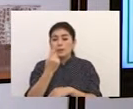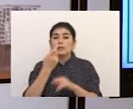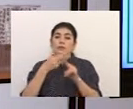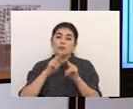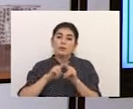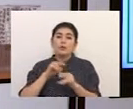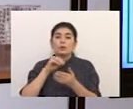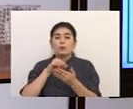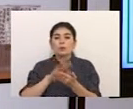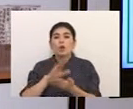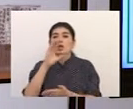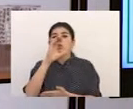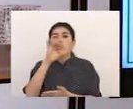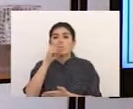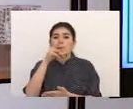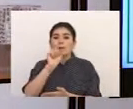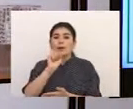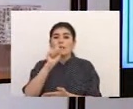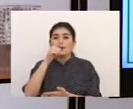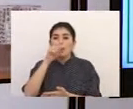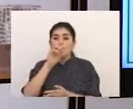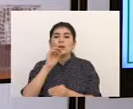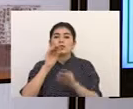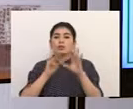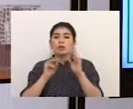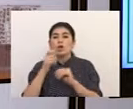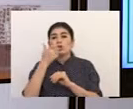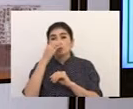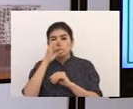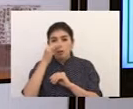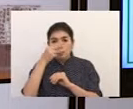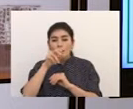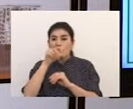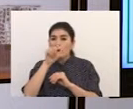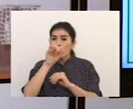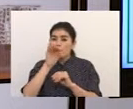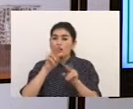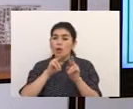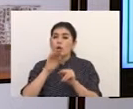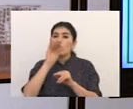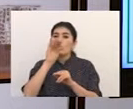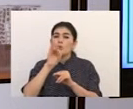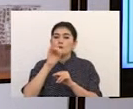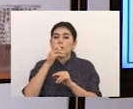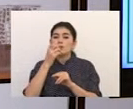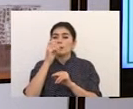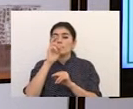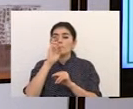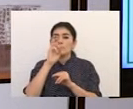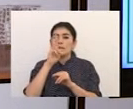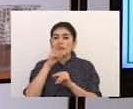Shuning uchun ham sodda gap hisoblanadi. Sodda gapning ham sodda uyushiq kesimlik gap sanaladi.